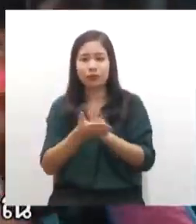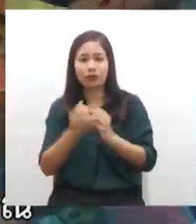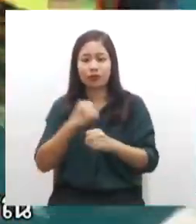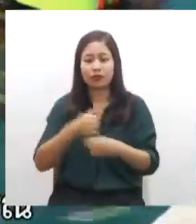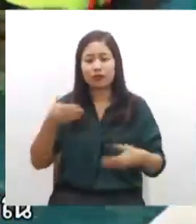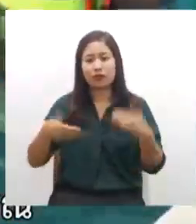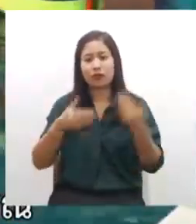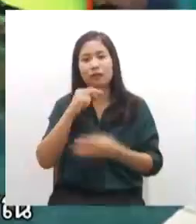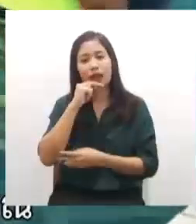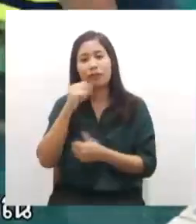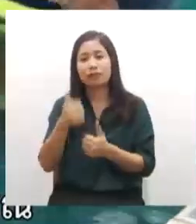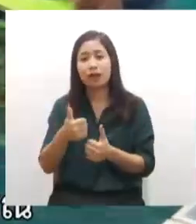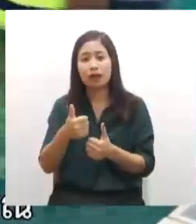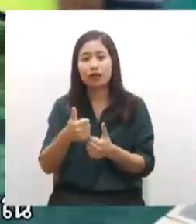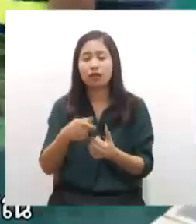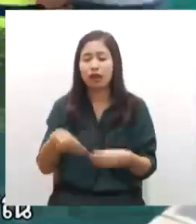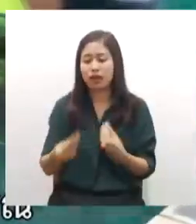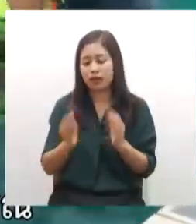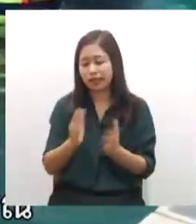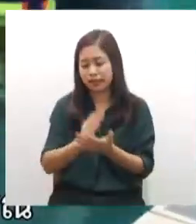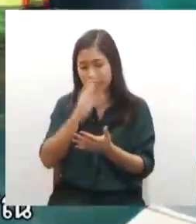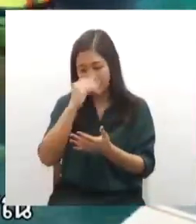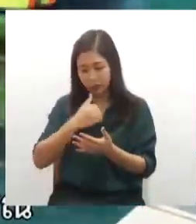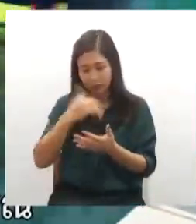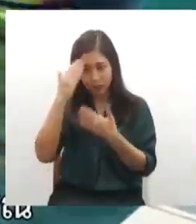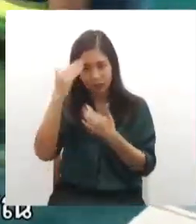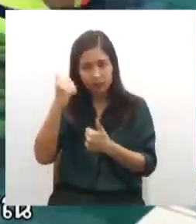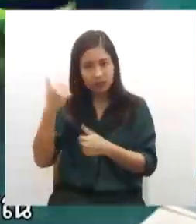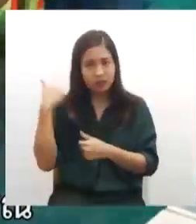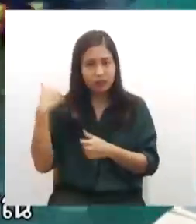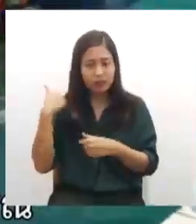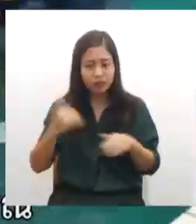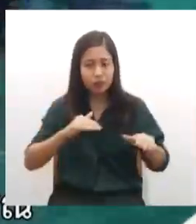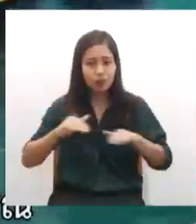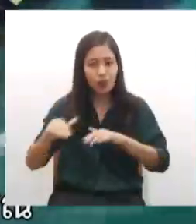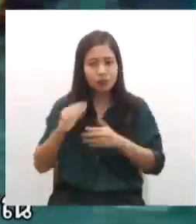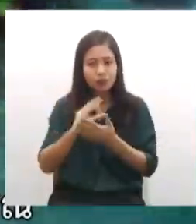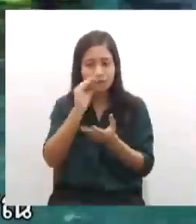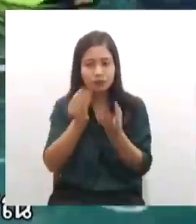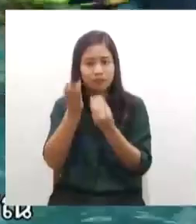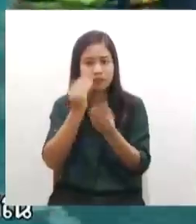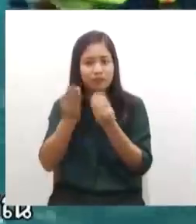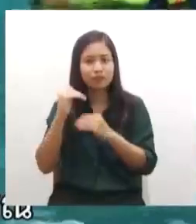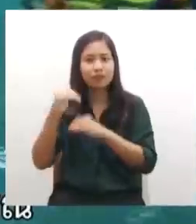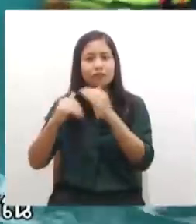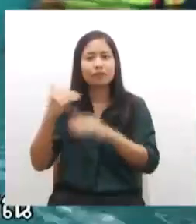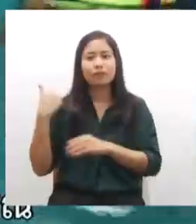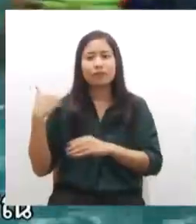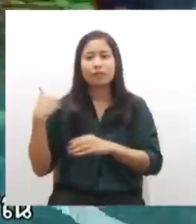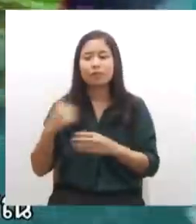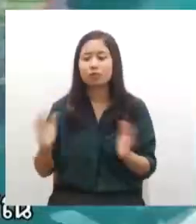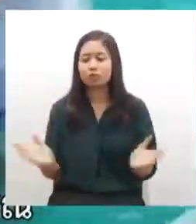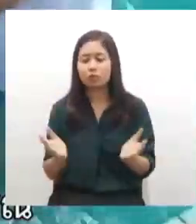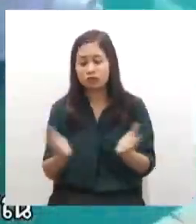ในน้ำให้นักเรียนเกิดความสนใจและพร้อมที่จะเรียนรู้และยังเป็นการส่งเส